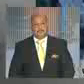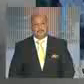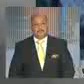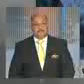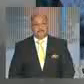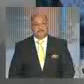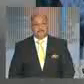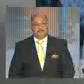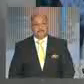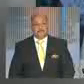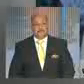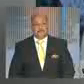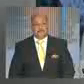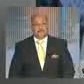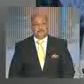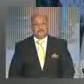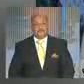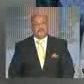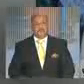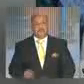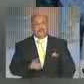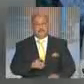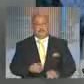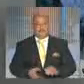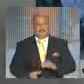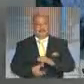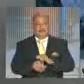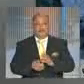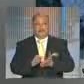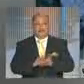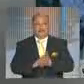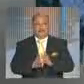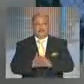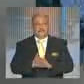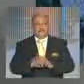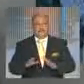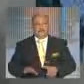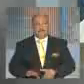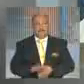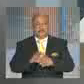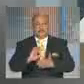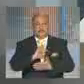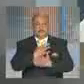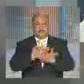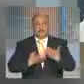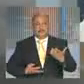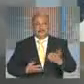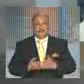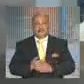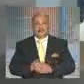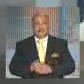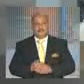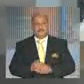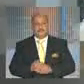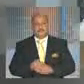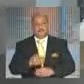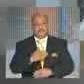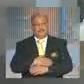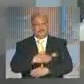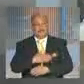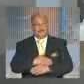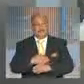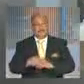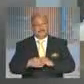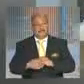شعرية، وفيه تكريم، وفيه رحلة سياحية إلى منطقة الثرجة. للوهم رحيل